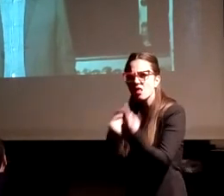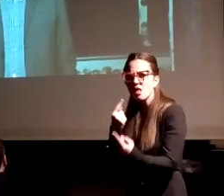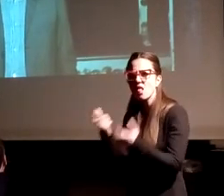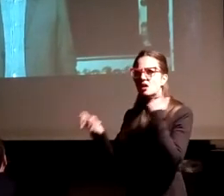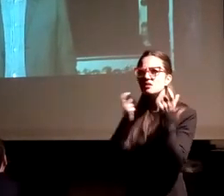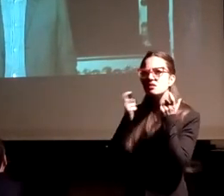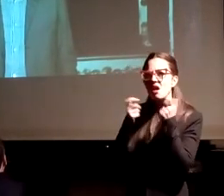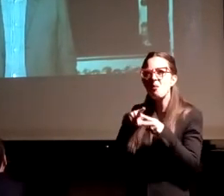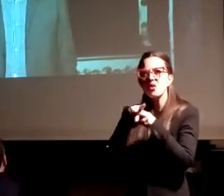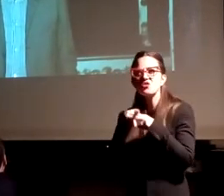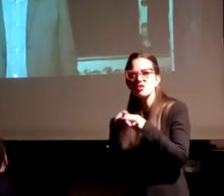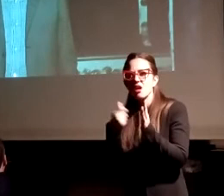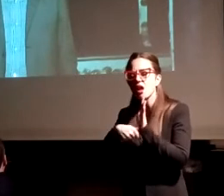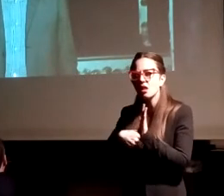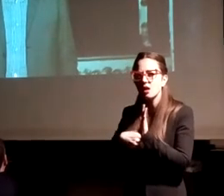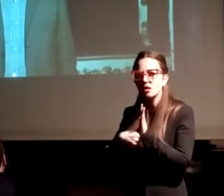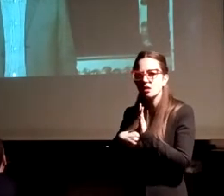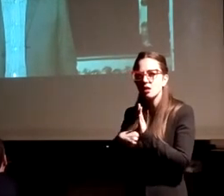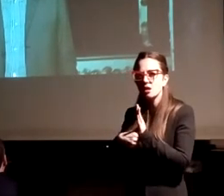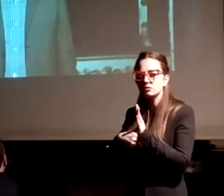la zingara il motociclista valentino